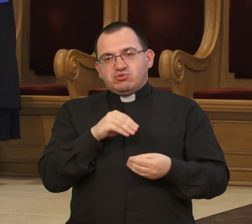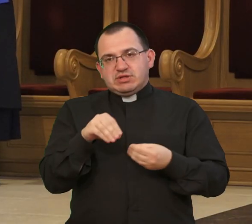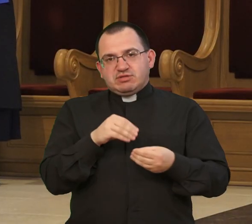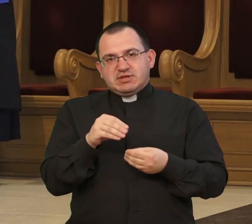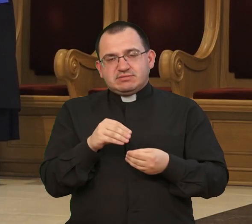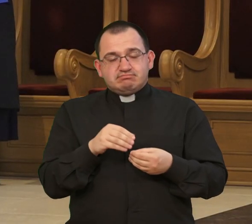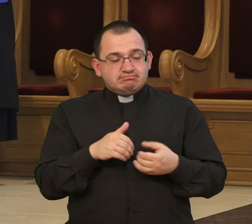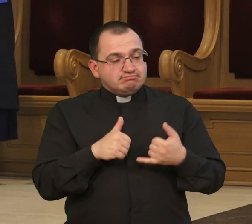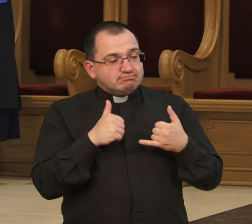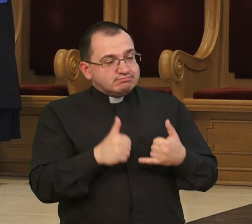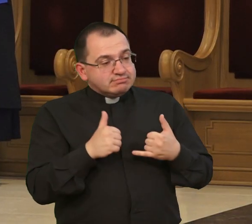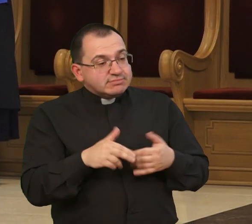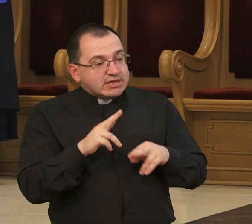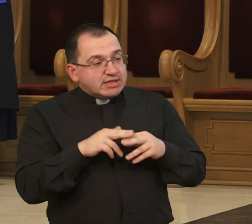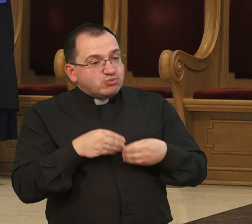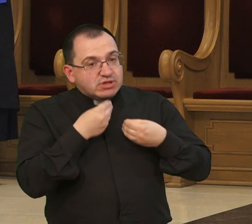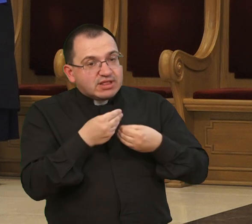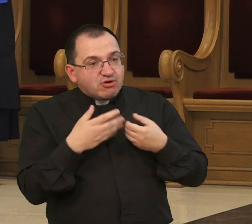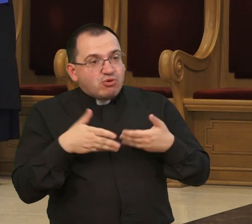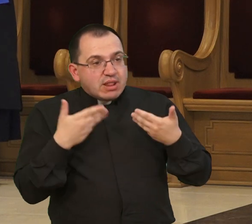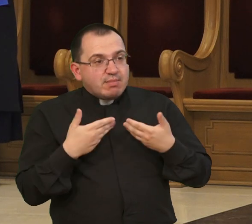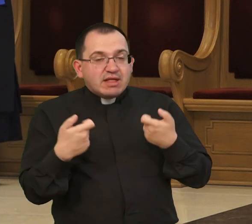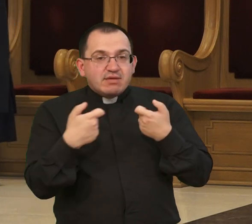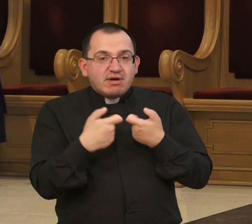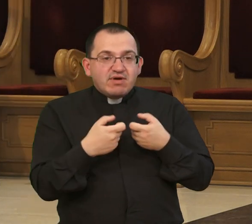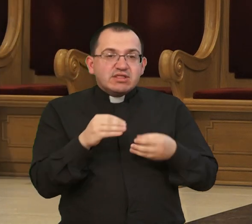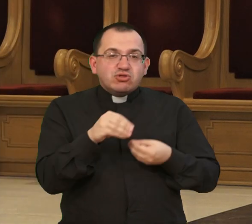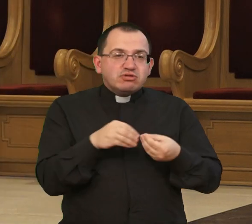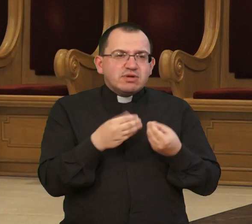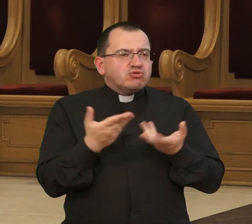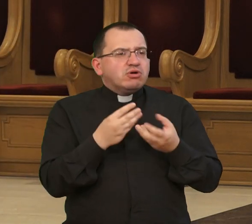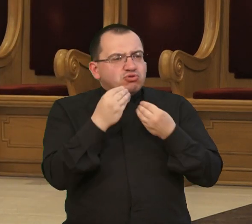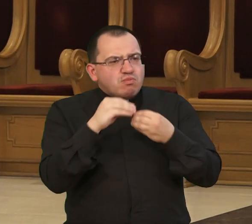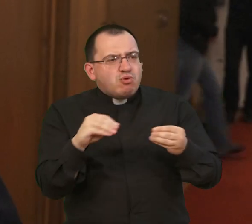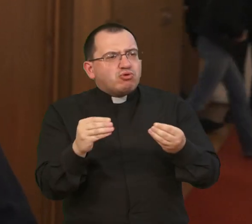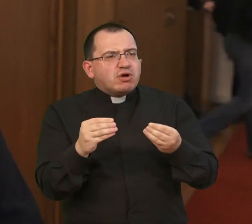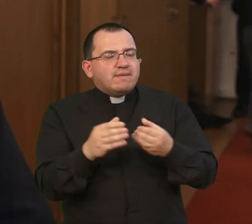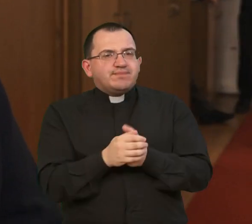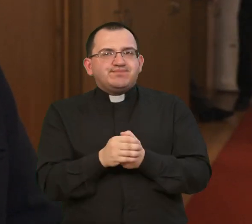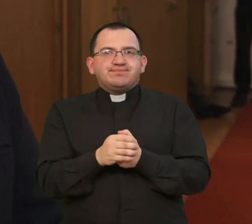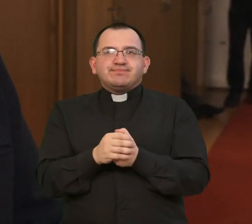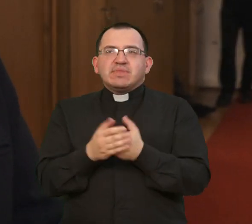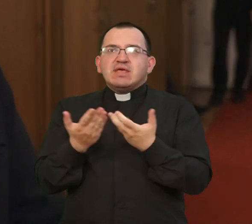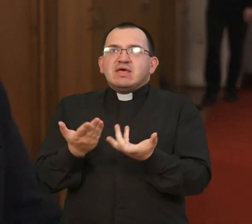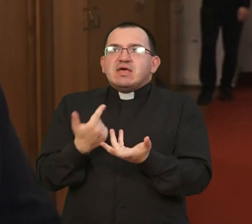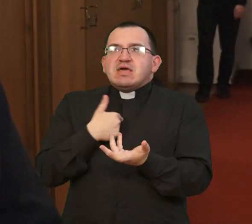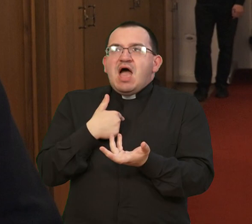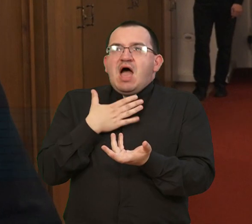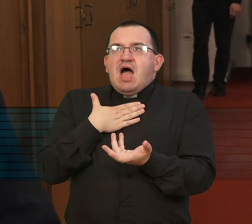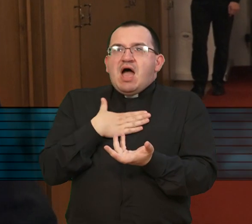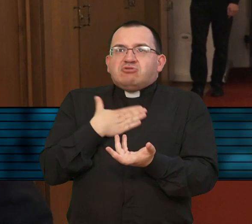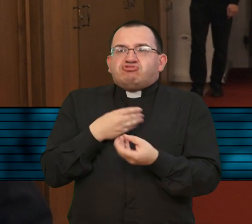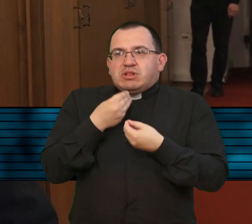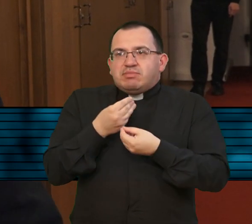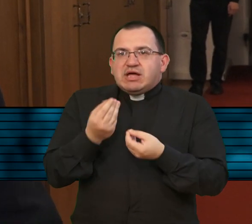ćete ovdje mladima progovoriti o svetosti. Koje glavne poruke ćete im prenijeti? Pa željela bih im prenijeti